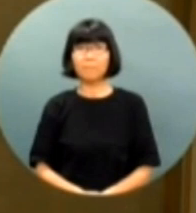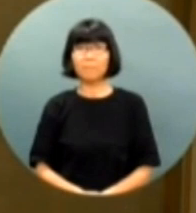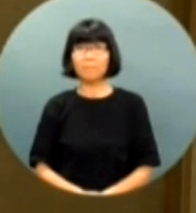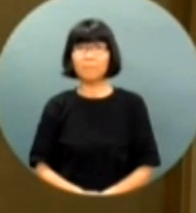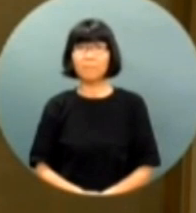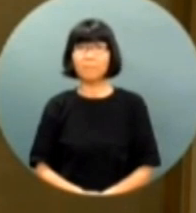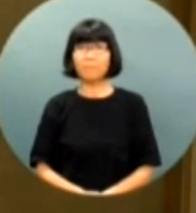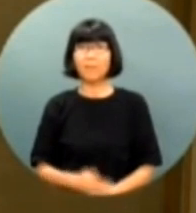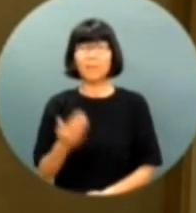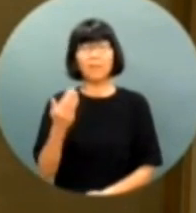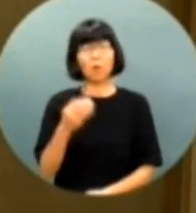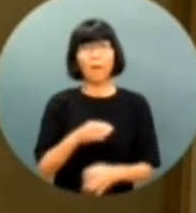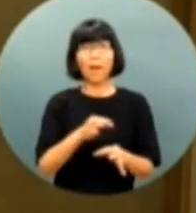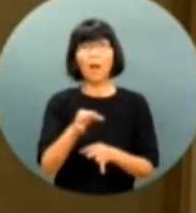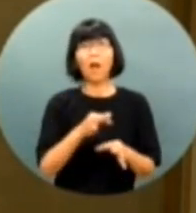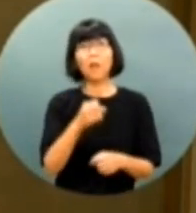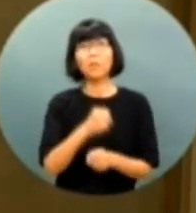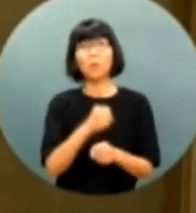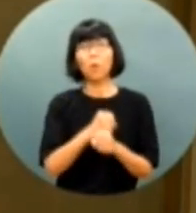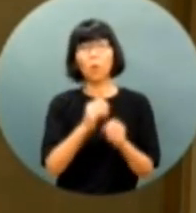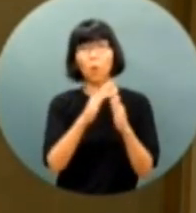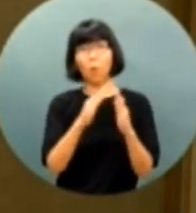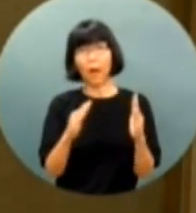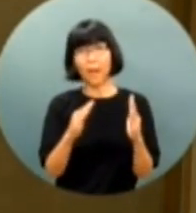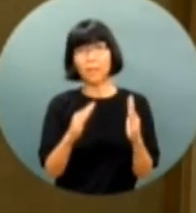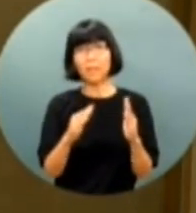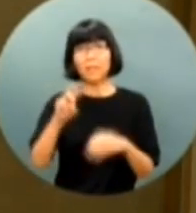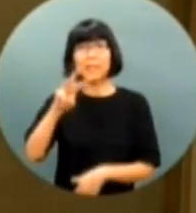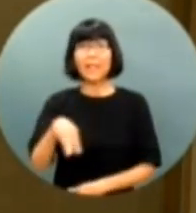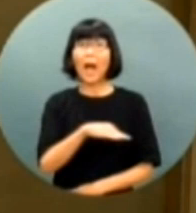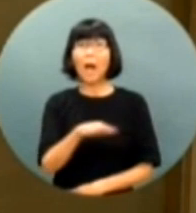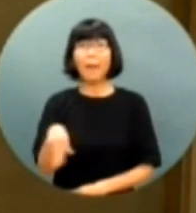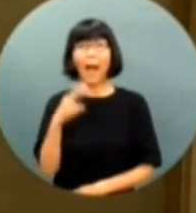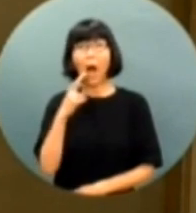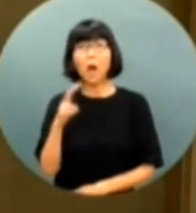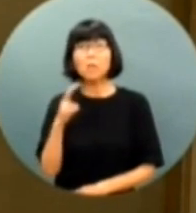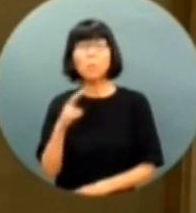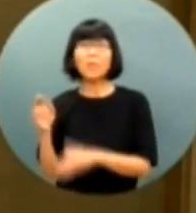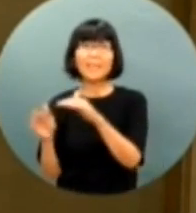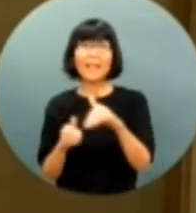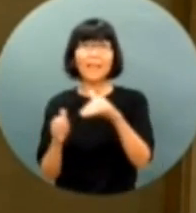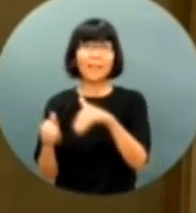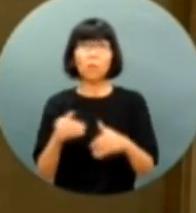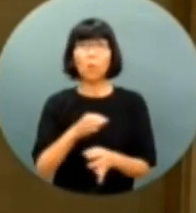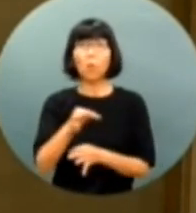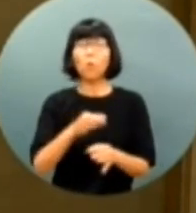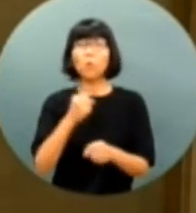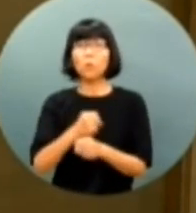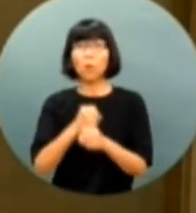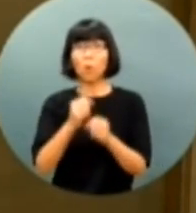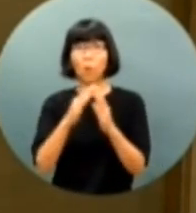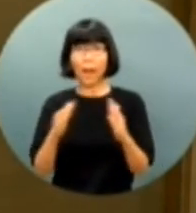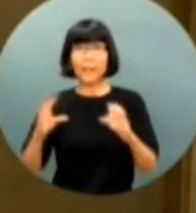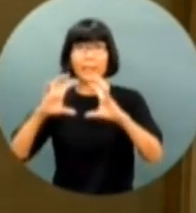これは先ほどの商工会になりますけれども、川原持ち寄せ佐治の商工会、南商工会ですか、外国人観